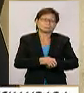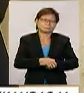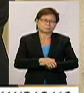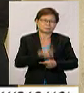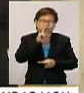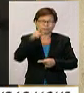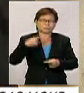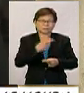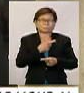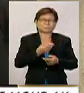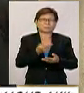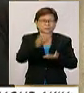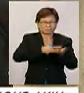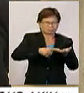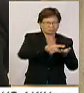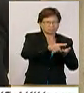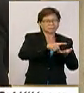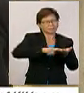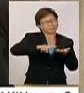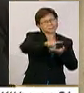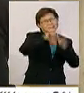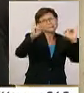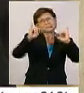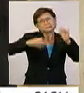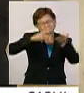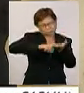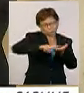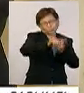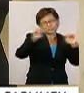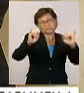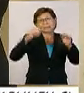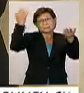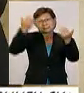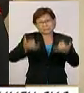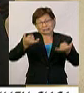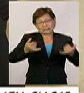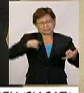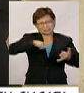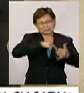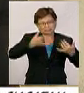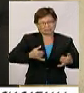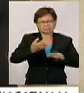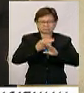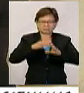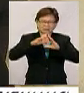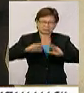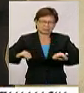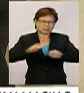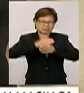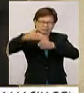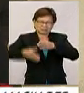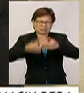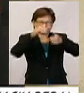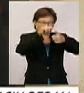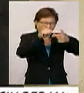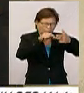Sebenarnya kita bagi sampai next Isnin ni. Dan sekarang ni kita tengah menyelesaikan detail bagaimana